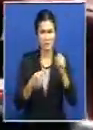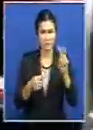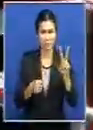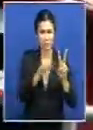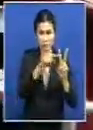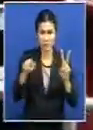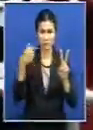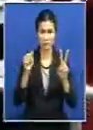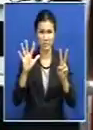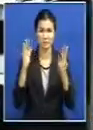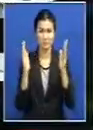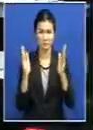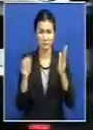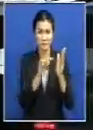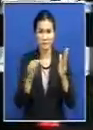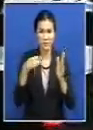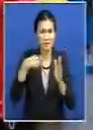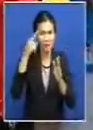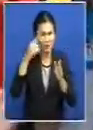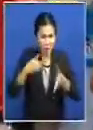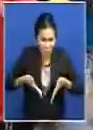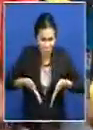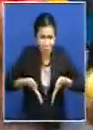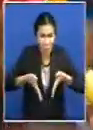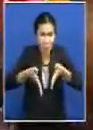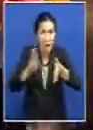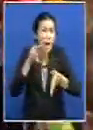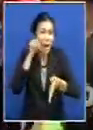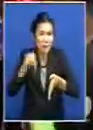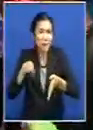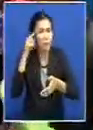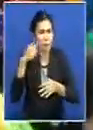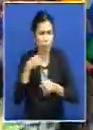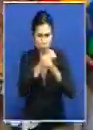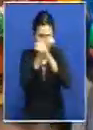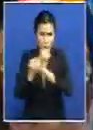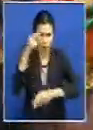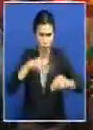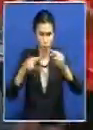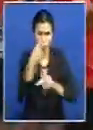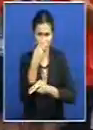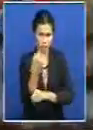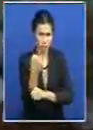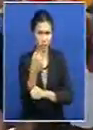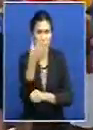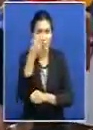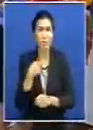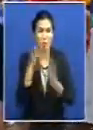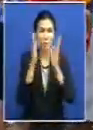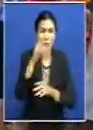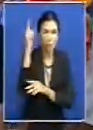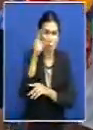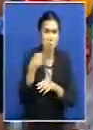วันที่ 15วันนี้บรรยากาศเล่นน้ำรอบคูเมืองนี้มีการคุมเข้มหนักเพราะว่าทั้งนักท่องเที่ยวแล้วก็ผู้ขับขี่ยาน